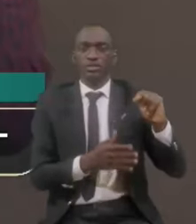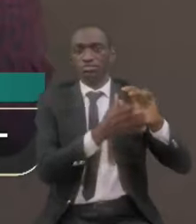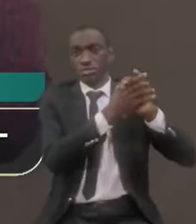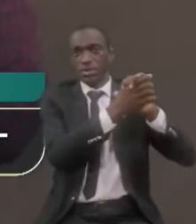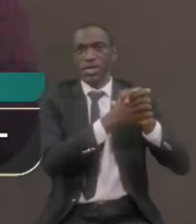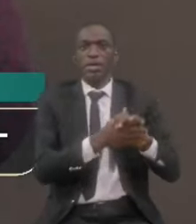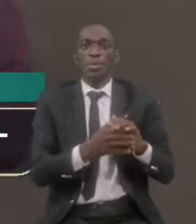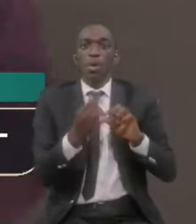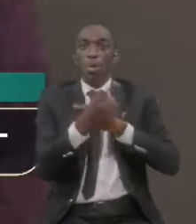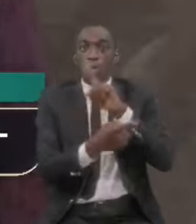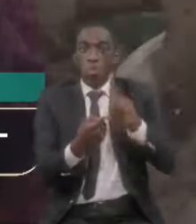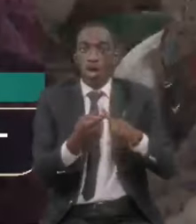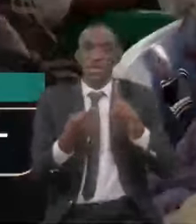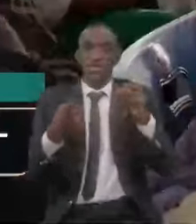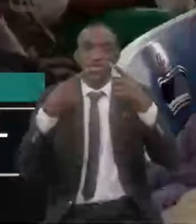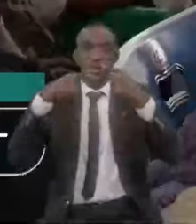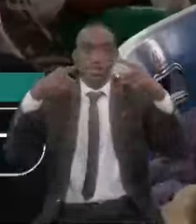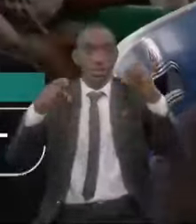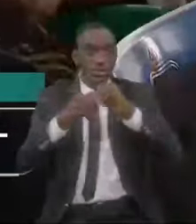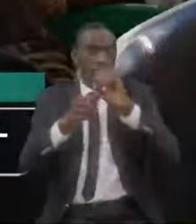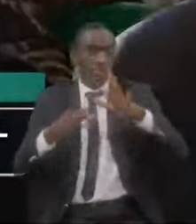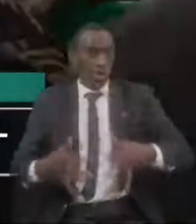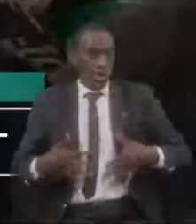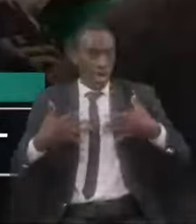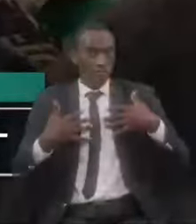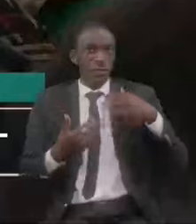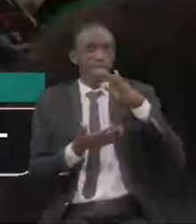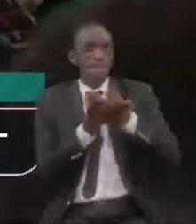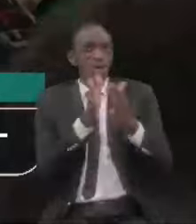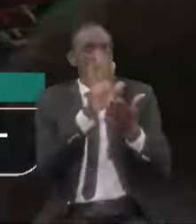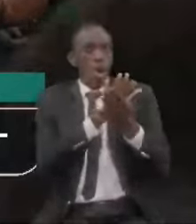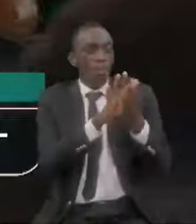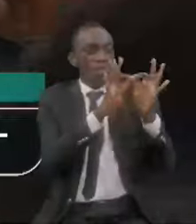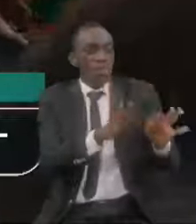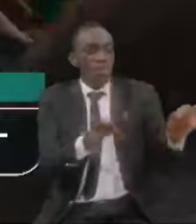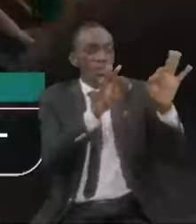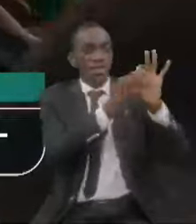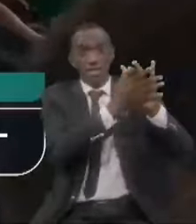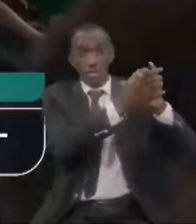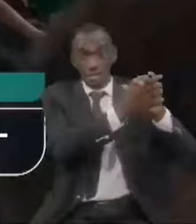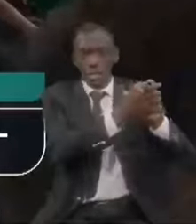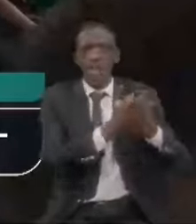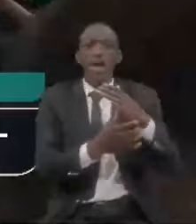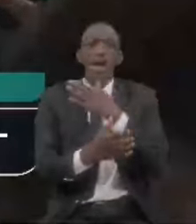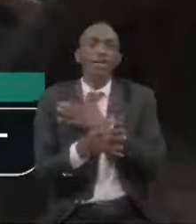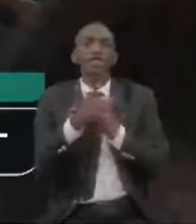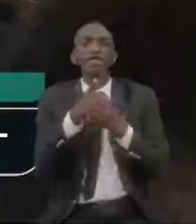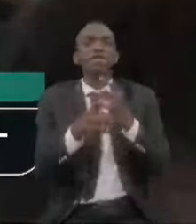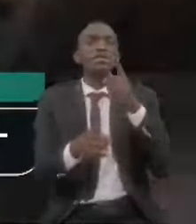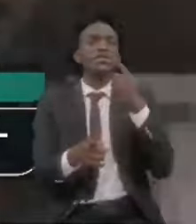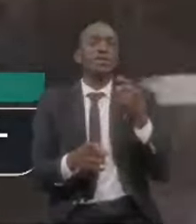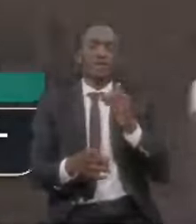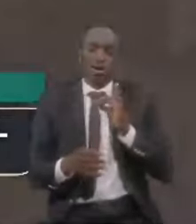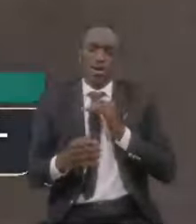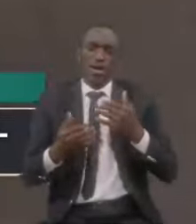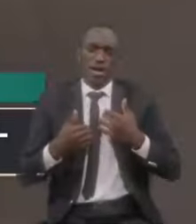le succès de ta vie devient important. Et tu te dis. J'ai le